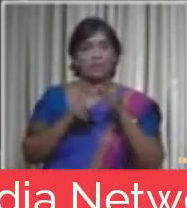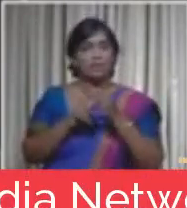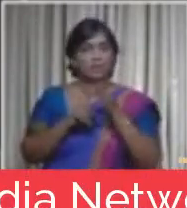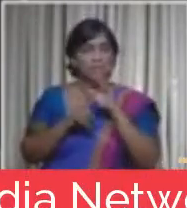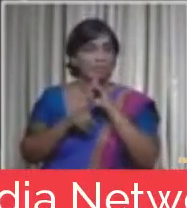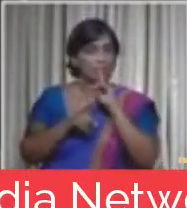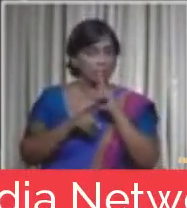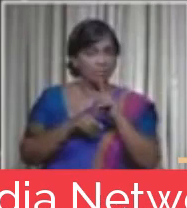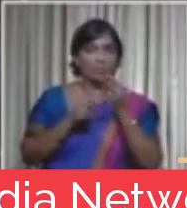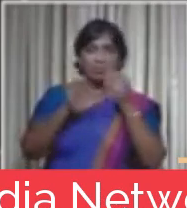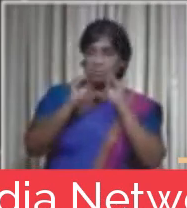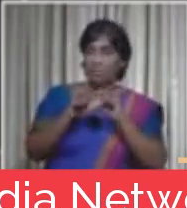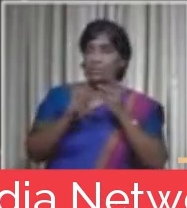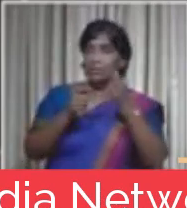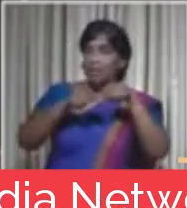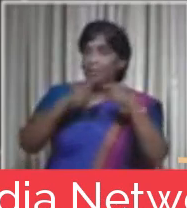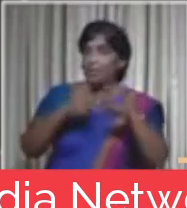ஒரு விஷயத்தை